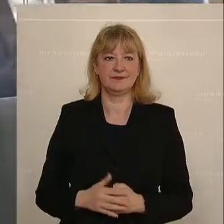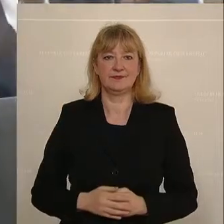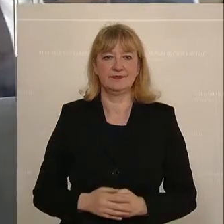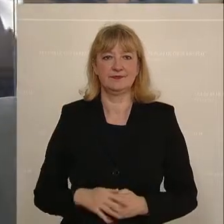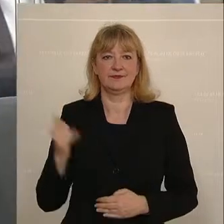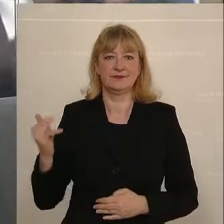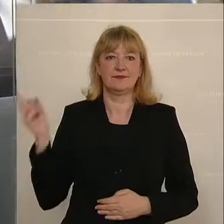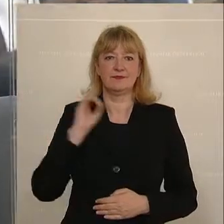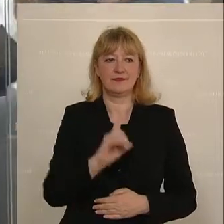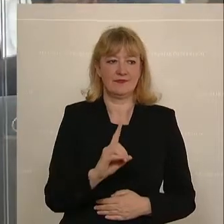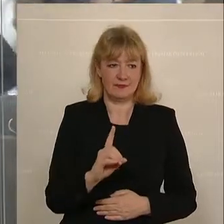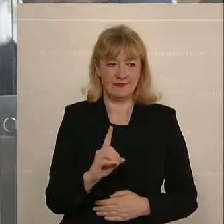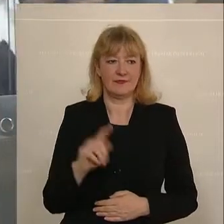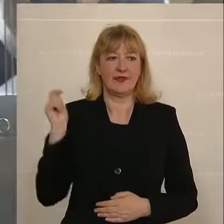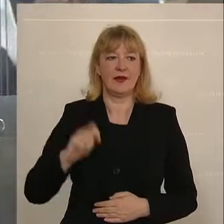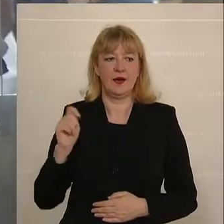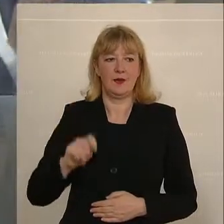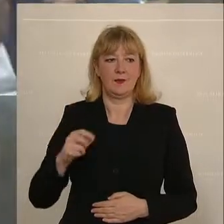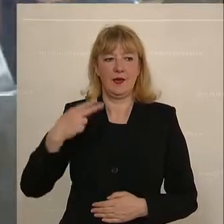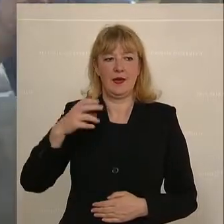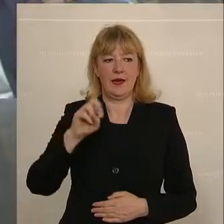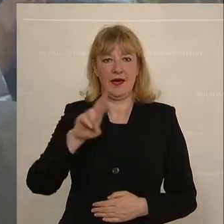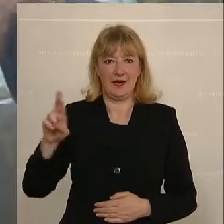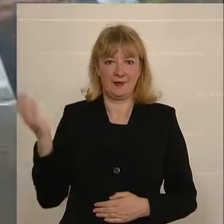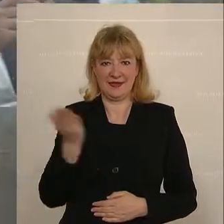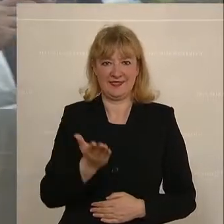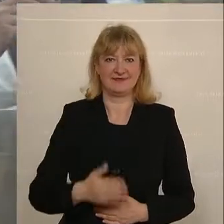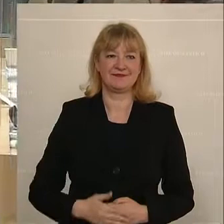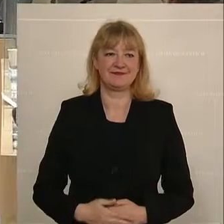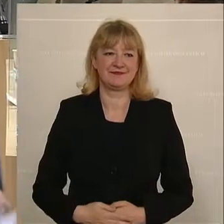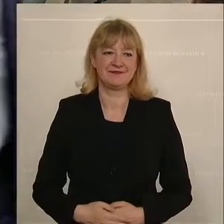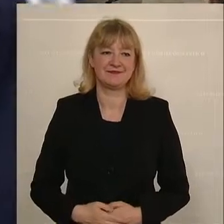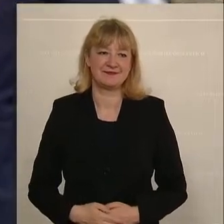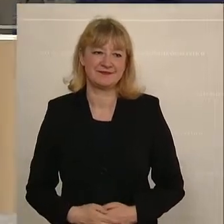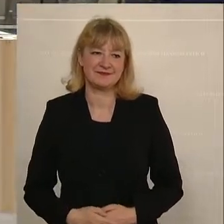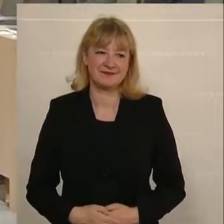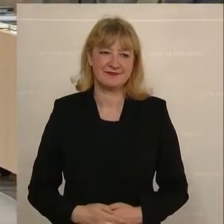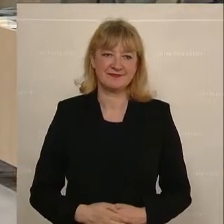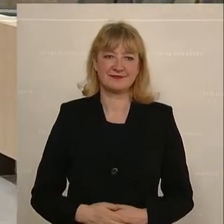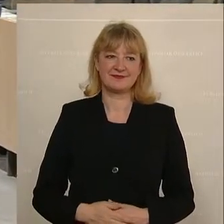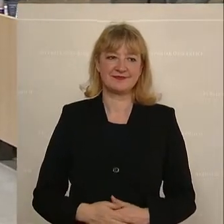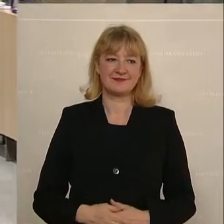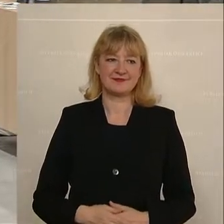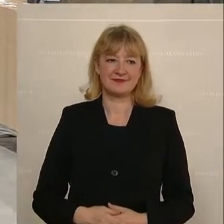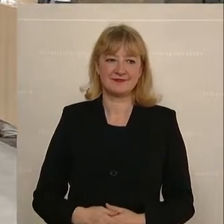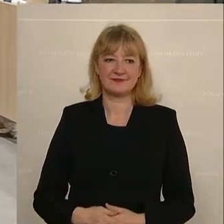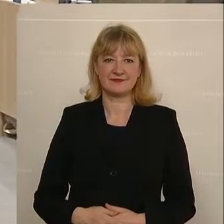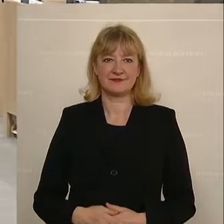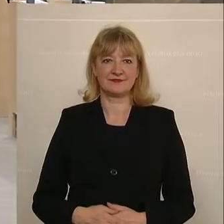So gemeldet ist, glaubt der Herr, bitte sehr. Julia Herr, Umwelt- und Klimasprecherin der